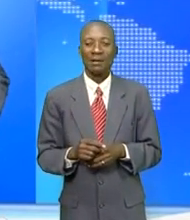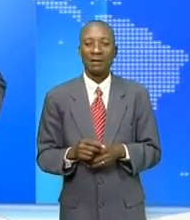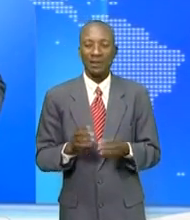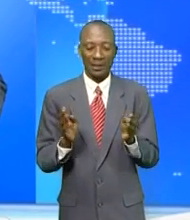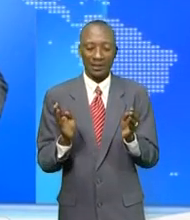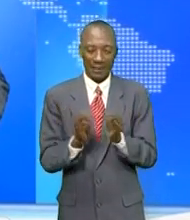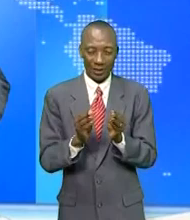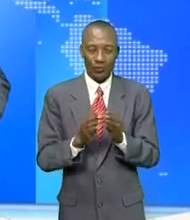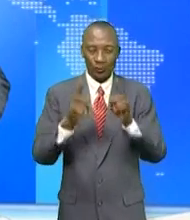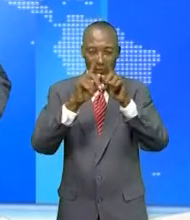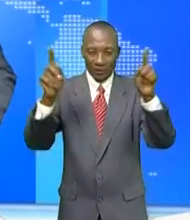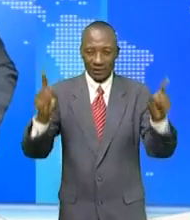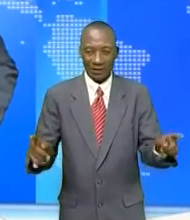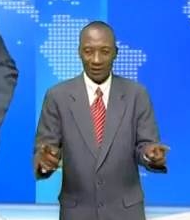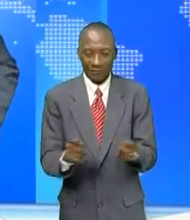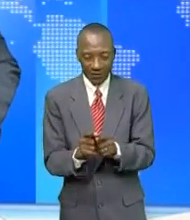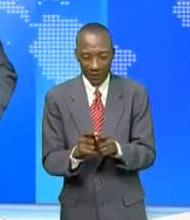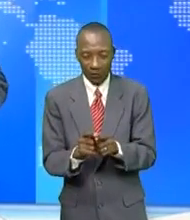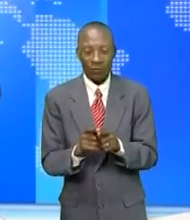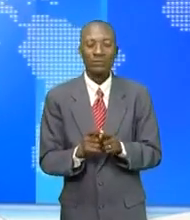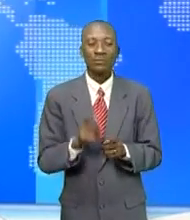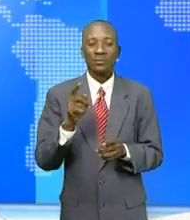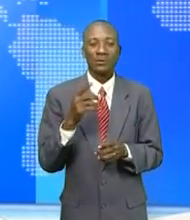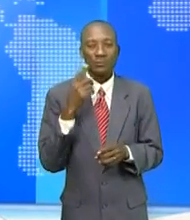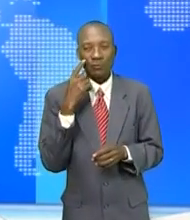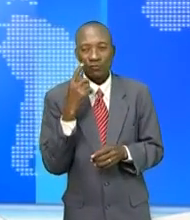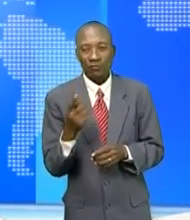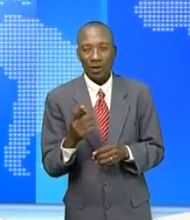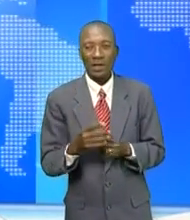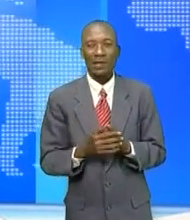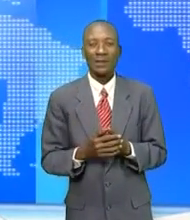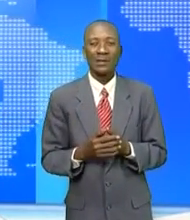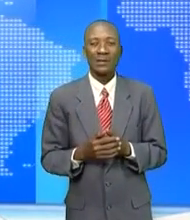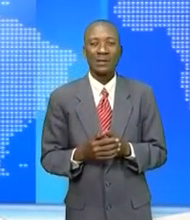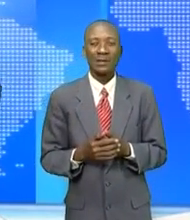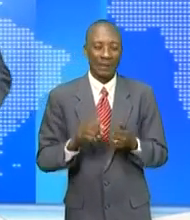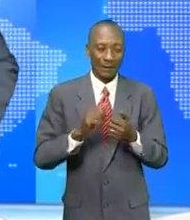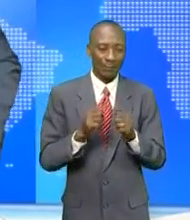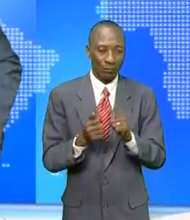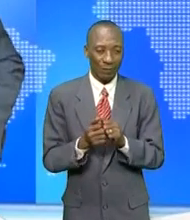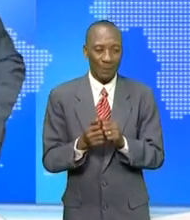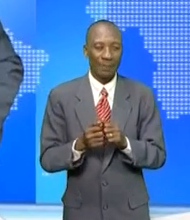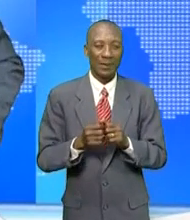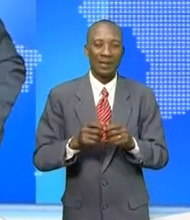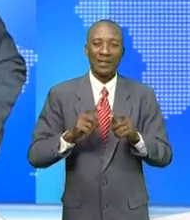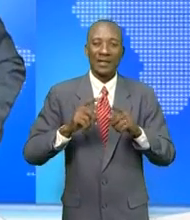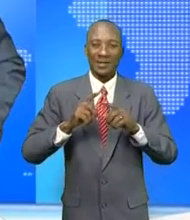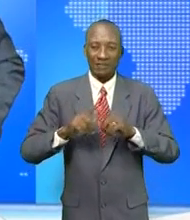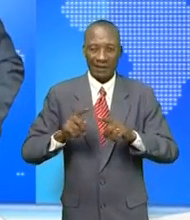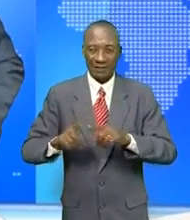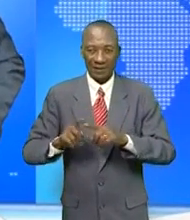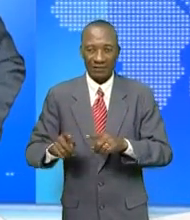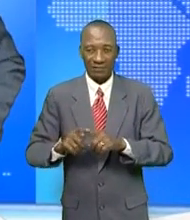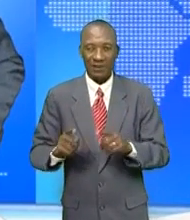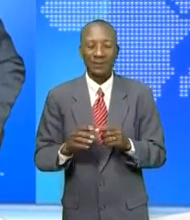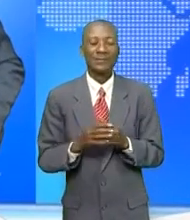qui évoque des questions de paix dans le monde. Et dans cette recherche effrénée de la paix, un réseau mondial de 2000 experts a été mis en place.